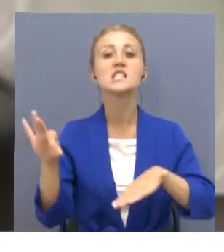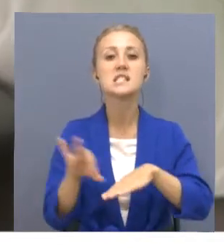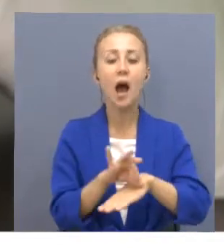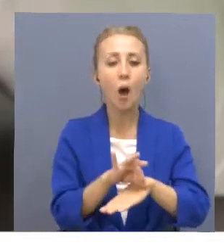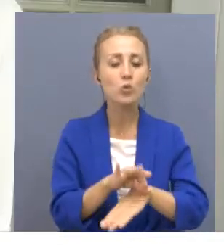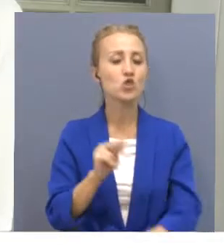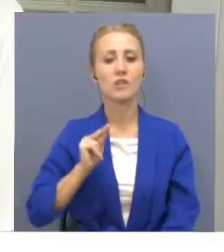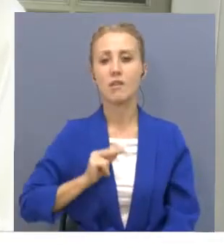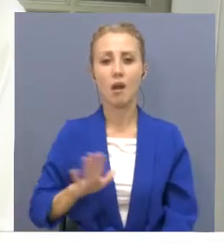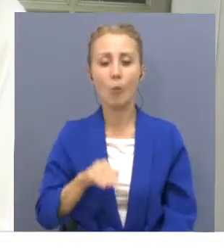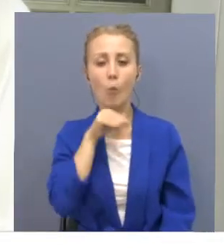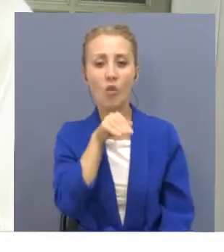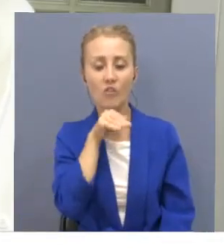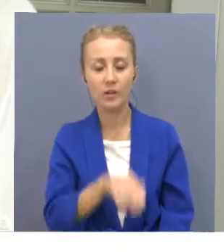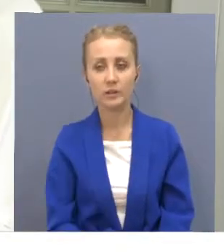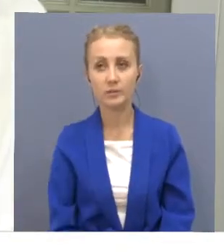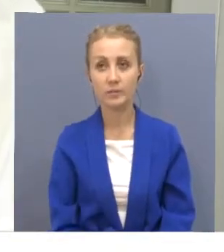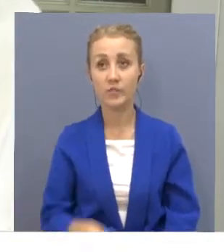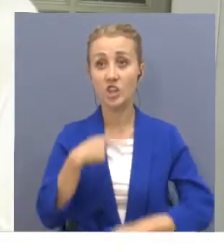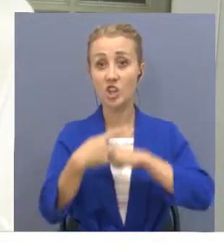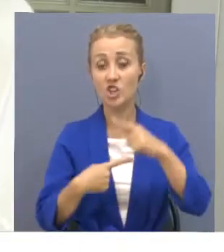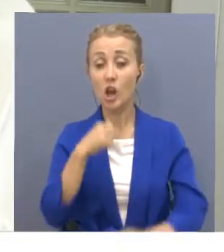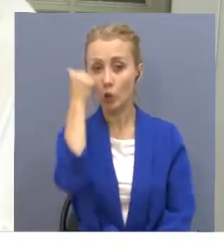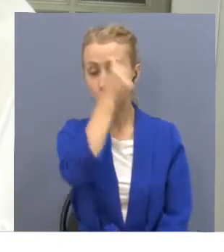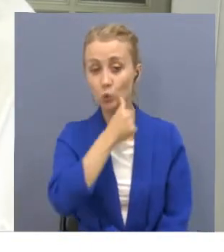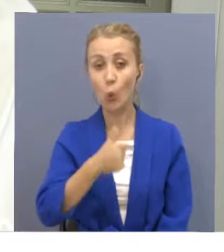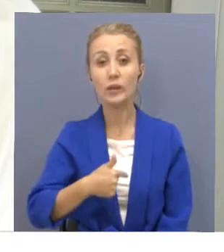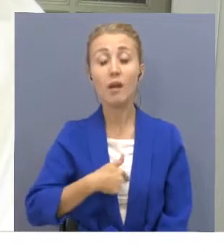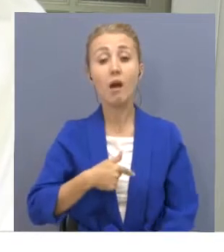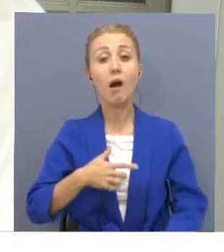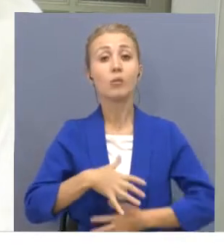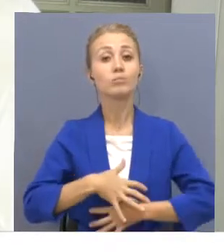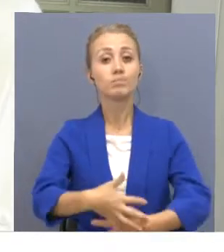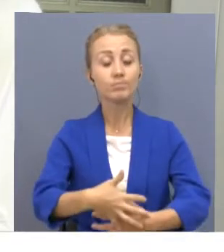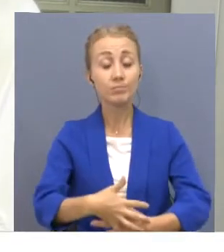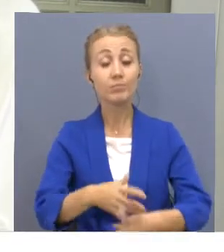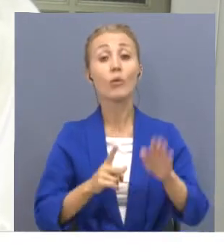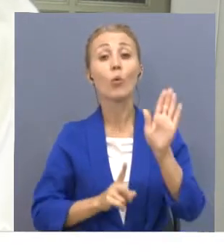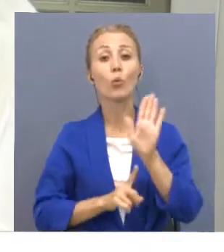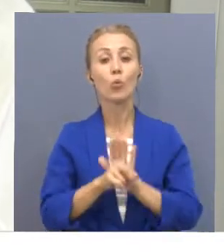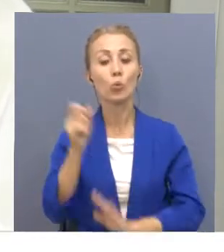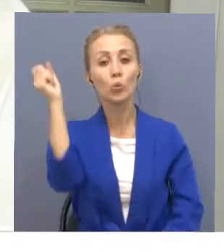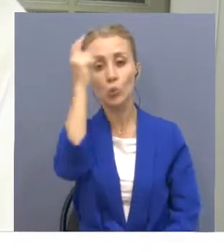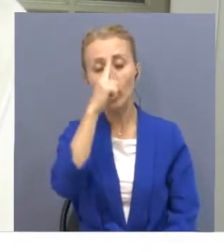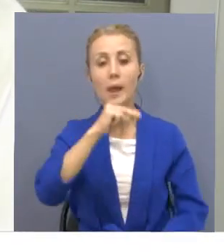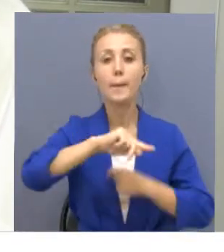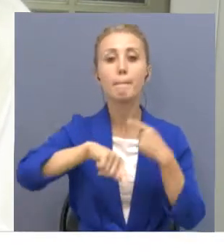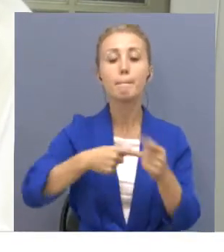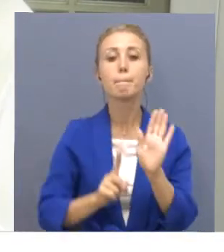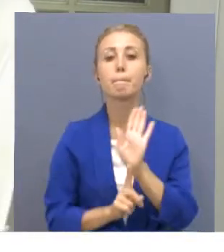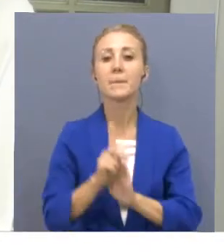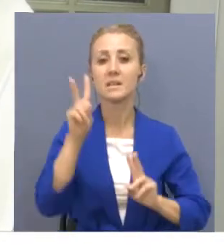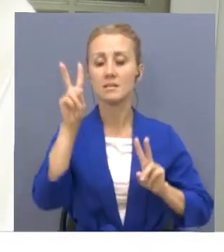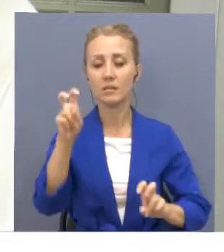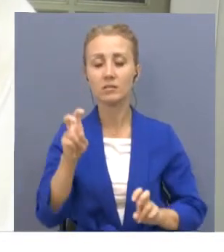по профессии. И примерно через год, как была в декрете, я узнала вот о «Бастау бизнес» и решила попробовать себя вот в